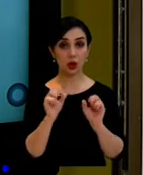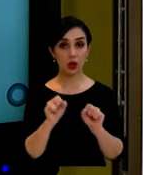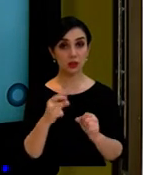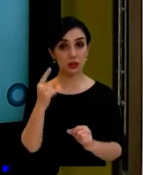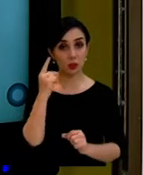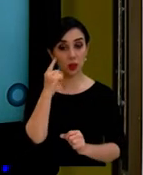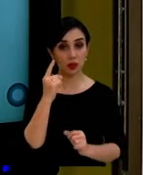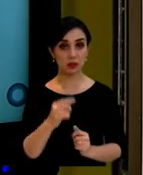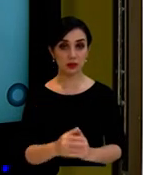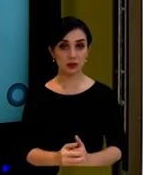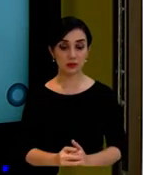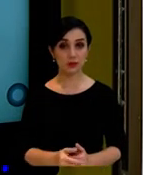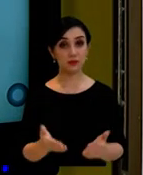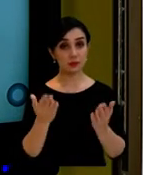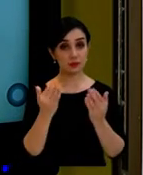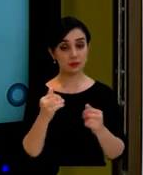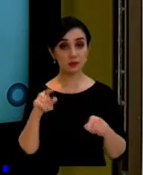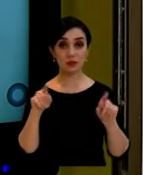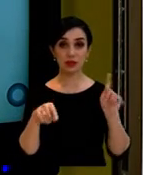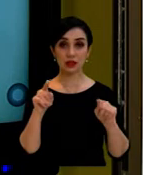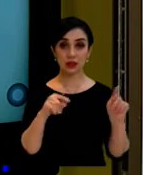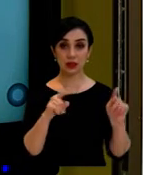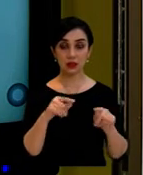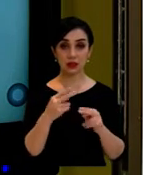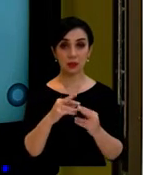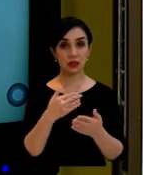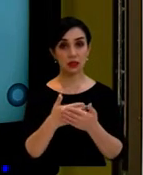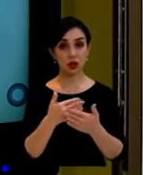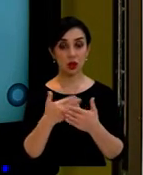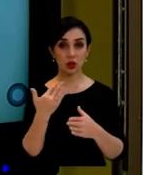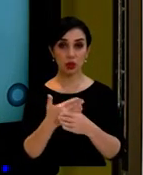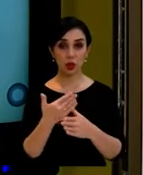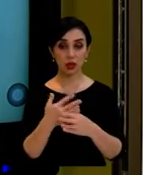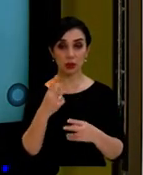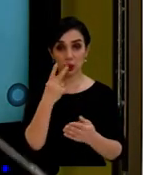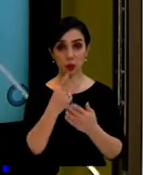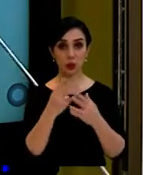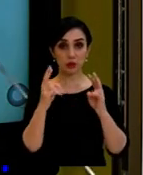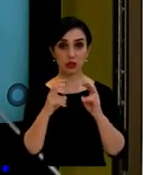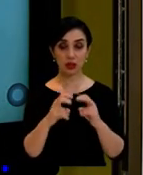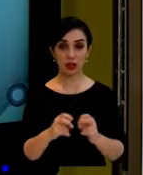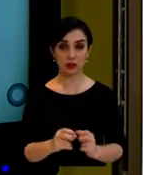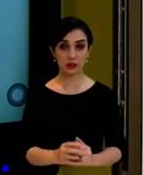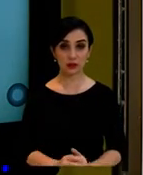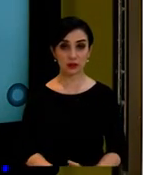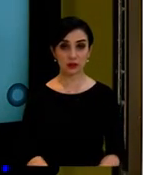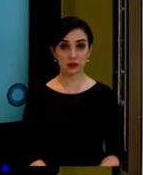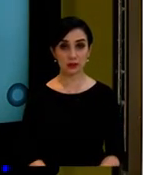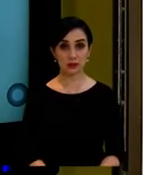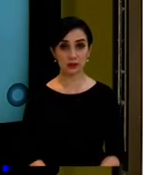o'ylayman. Keling, endi ba'zilarini misollar yordamida ko'rib chiqaylik.